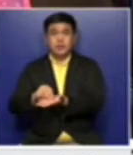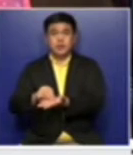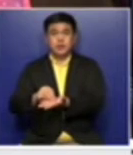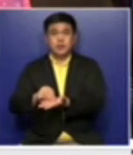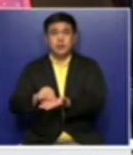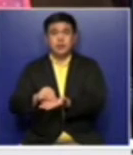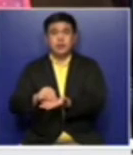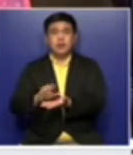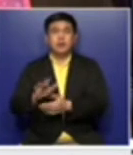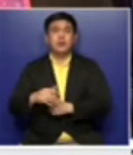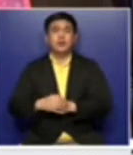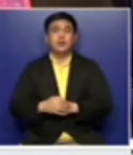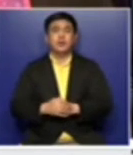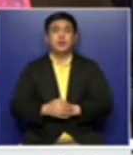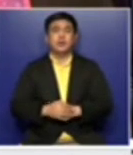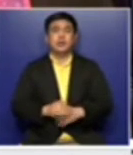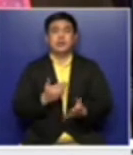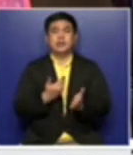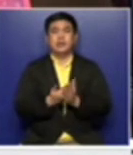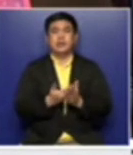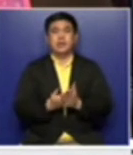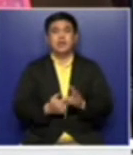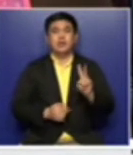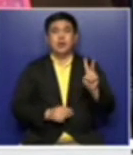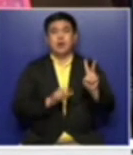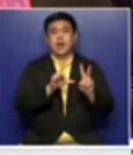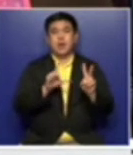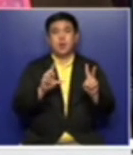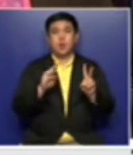ธิในยอด